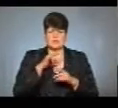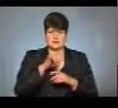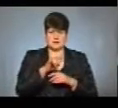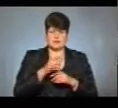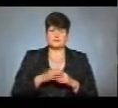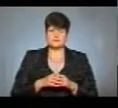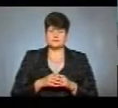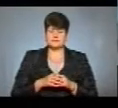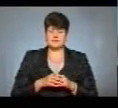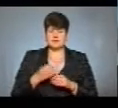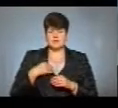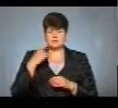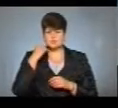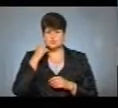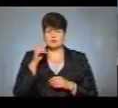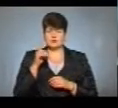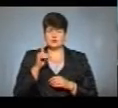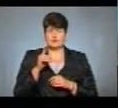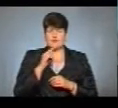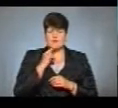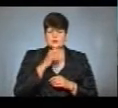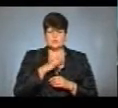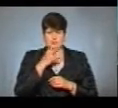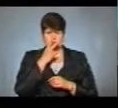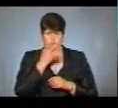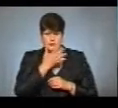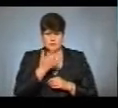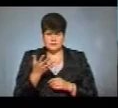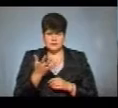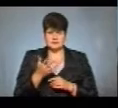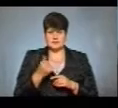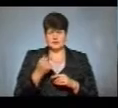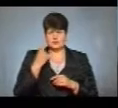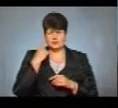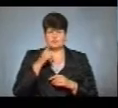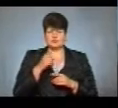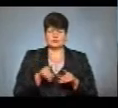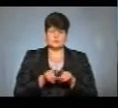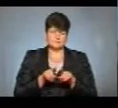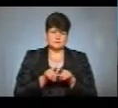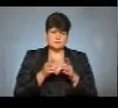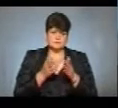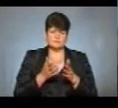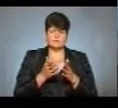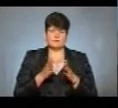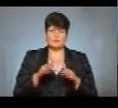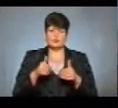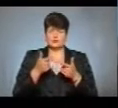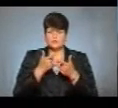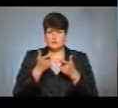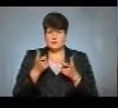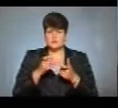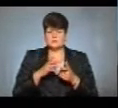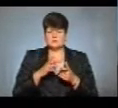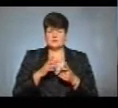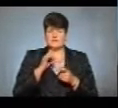року до плакату важко було не замітити, і підозрюю, що такого року подану інформацію важко було